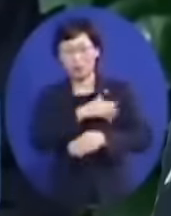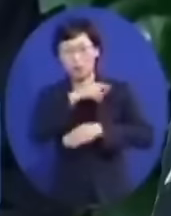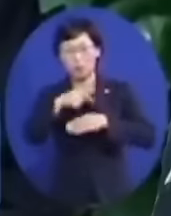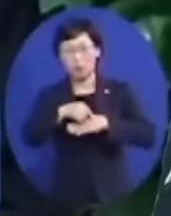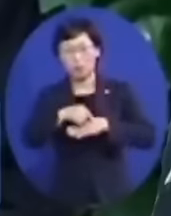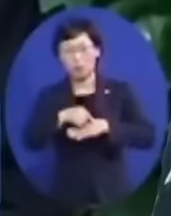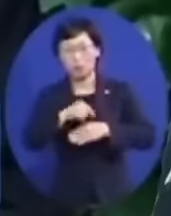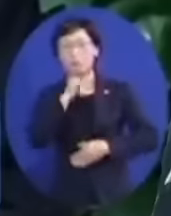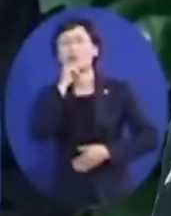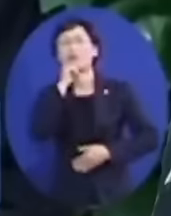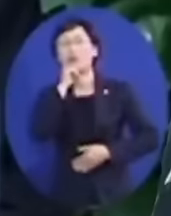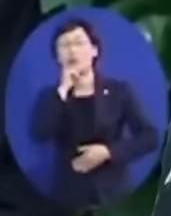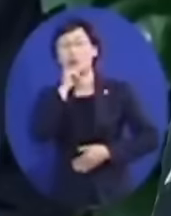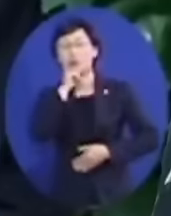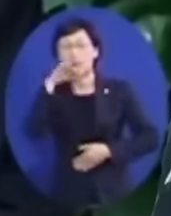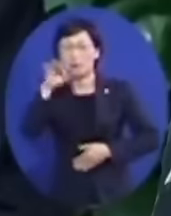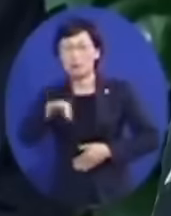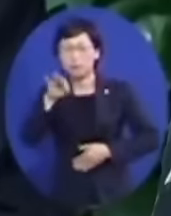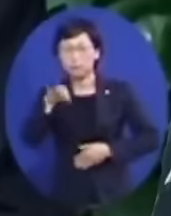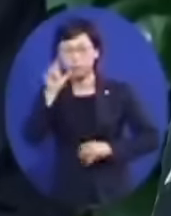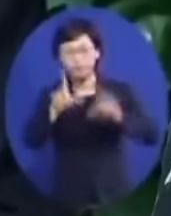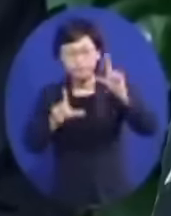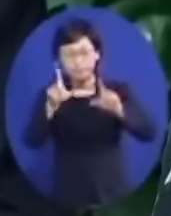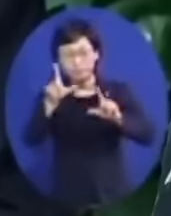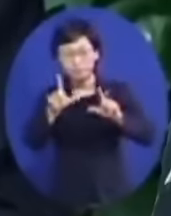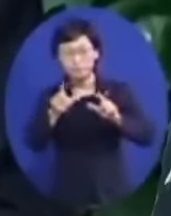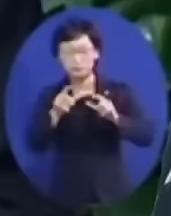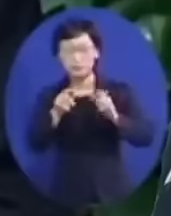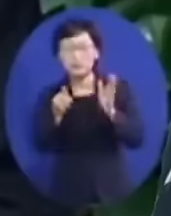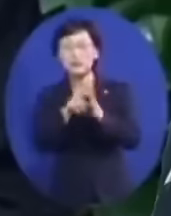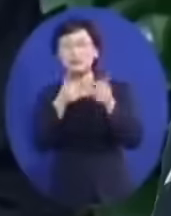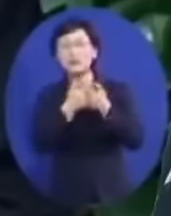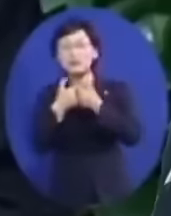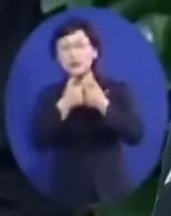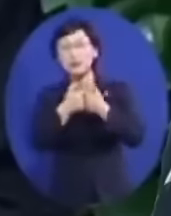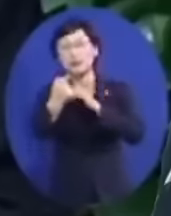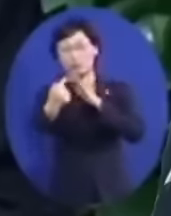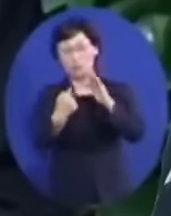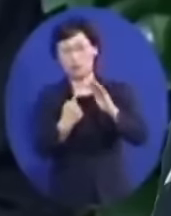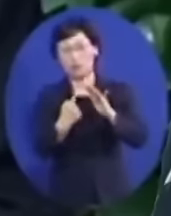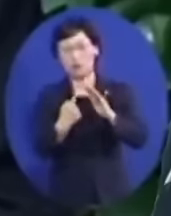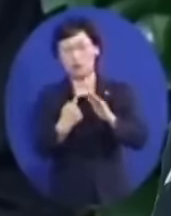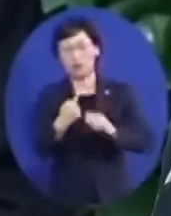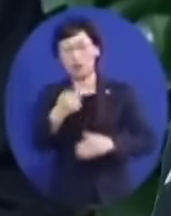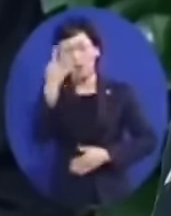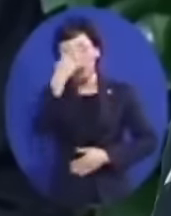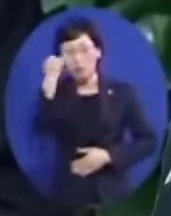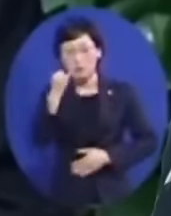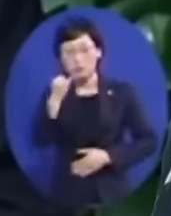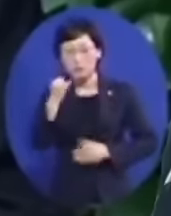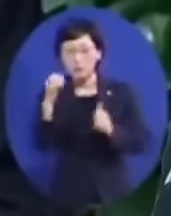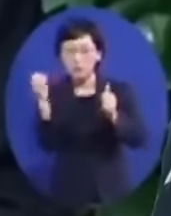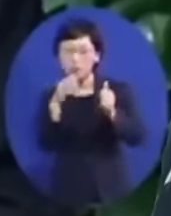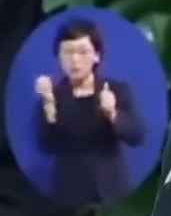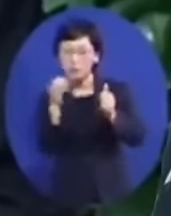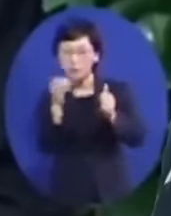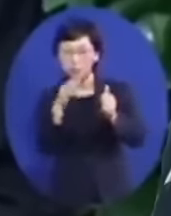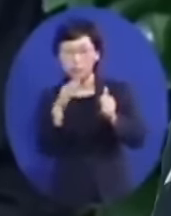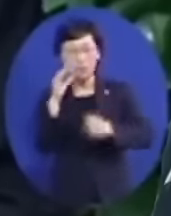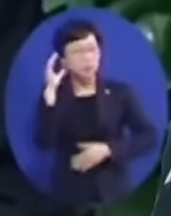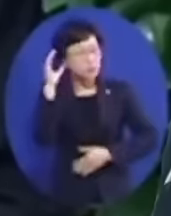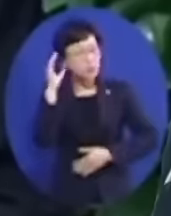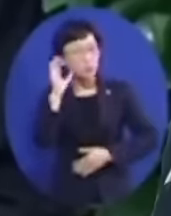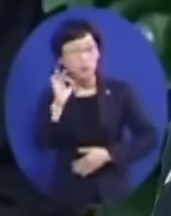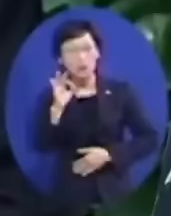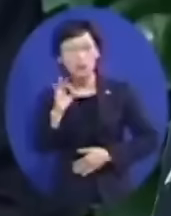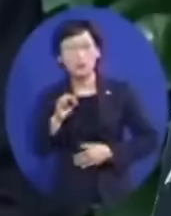초췌한 모습으로 신앙 상담을 왔습니다. 그 할머니 말에 귀를 기울인즉 6.25